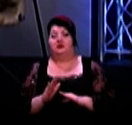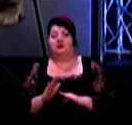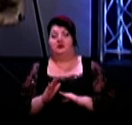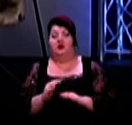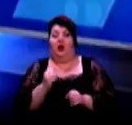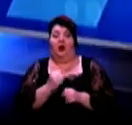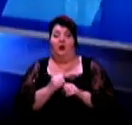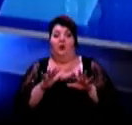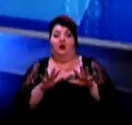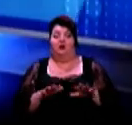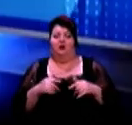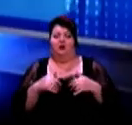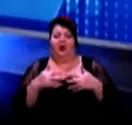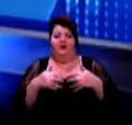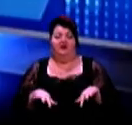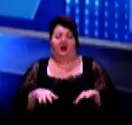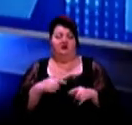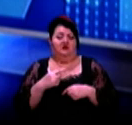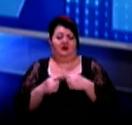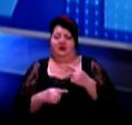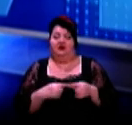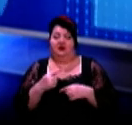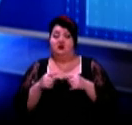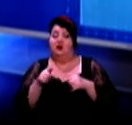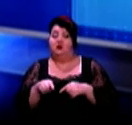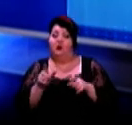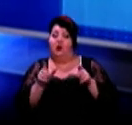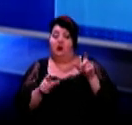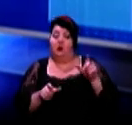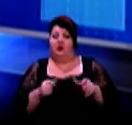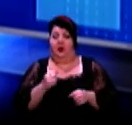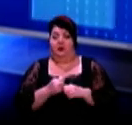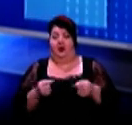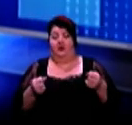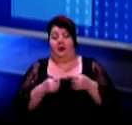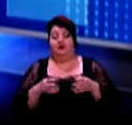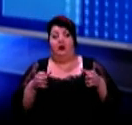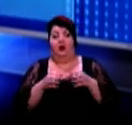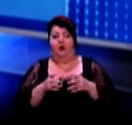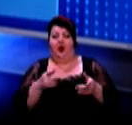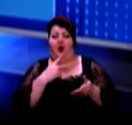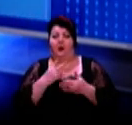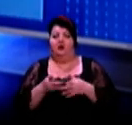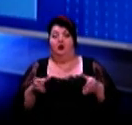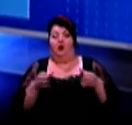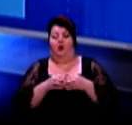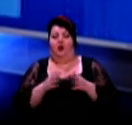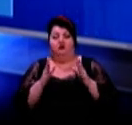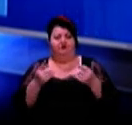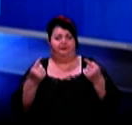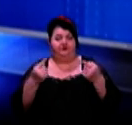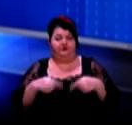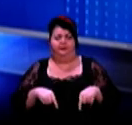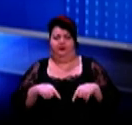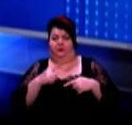частина робочих місць у нас втрачена назавжди. Тому люди, які працювали в певних компаніях, які бачать, що компанії на грані банкрутства або на